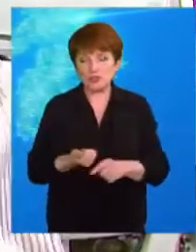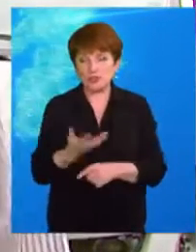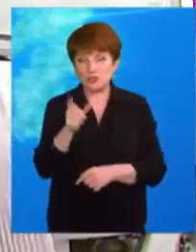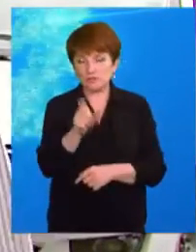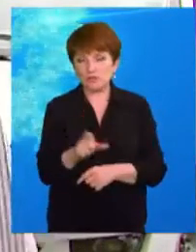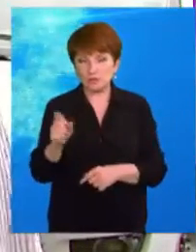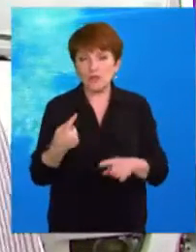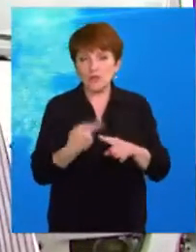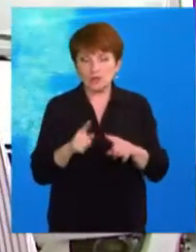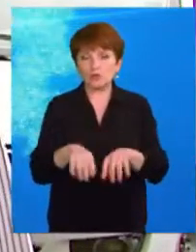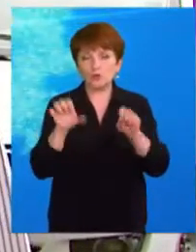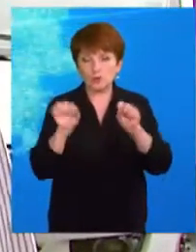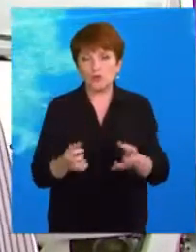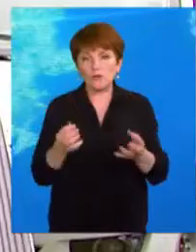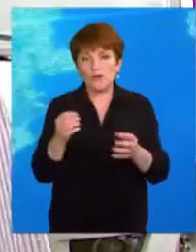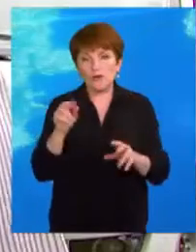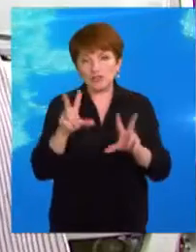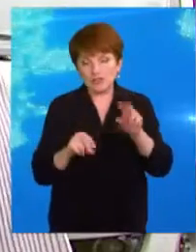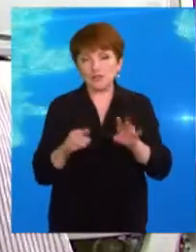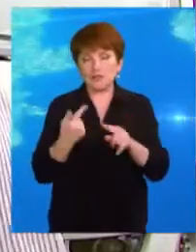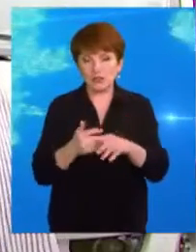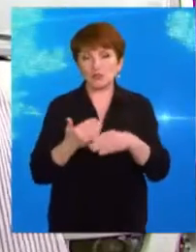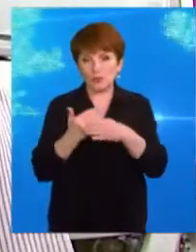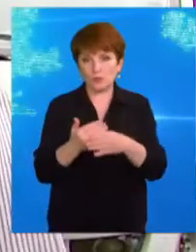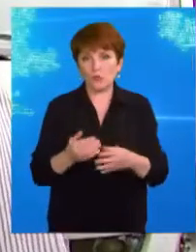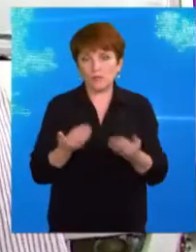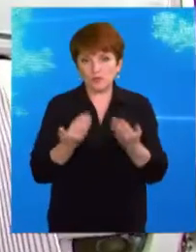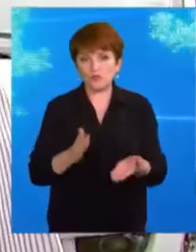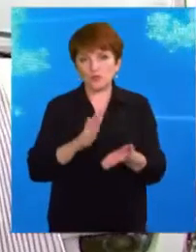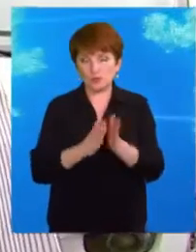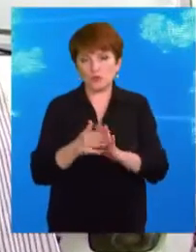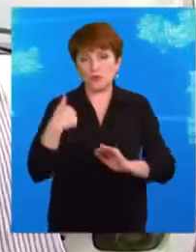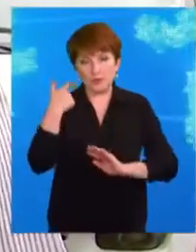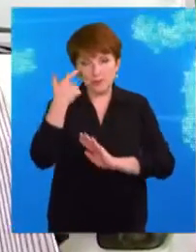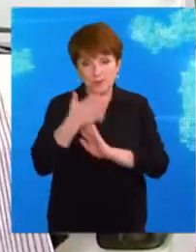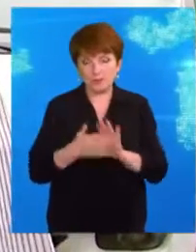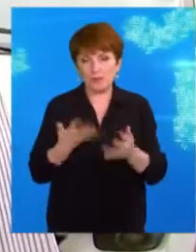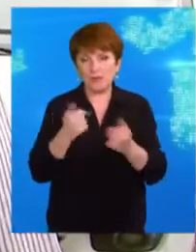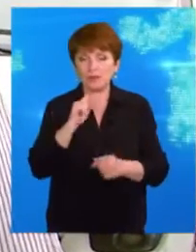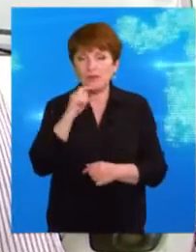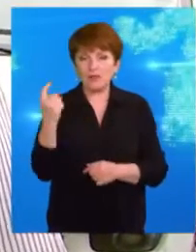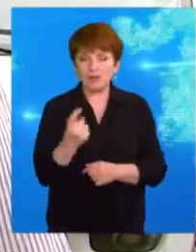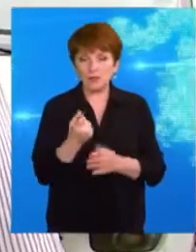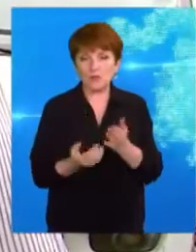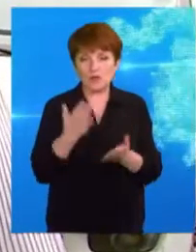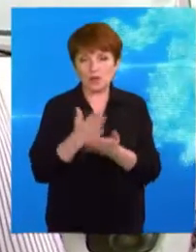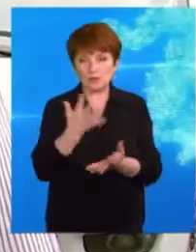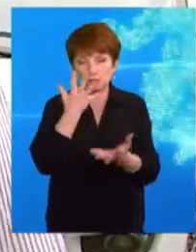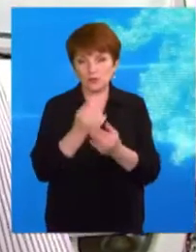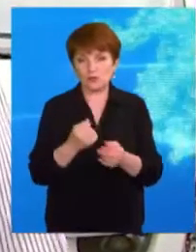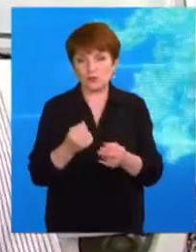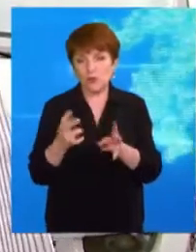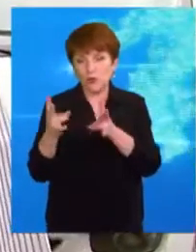которые могут рассчитывать на эту помощь. Да? Ну, в нынешних условиях мы понимаем, когда экономика оказалась под серьезным ударом,